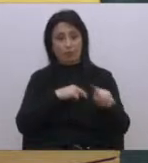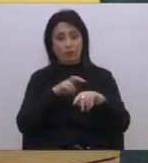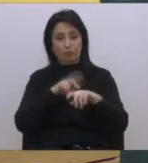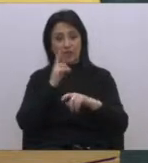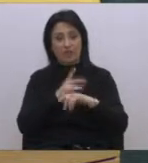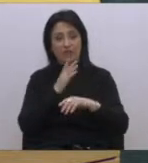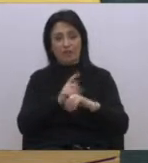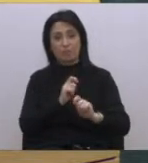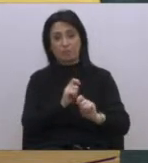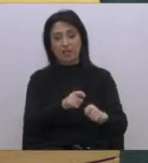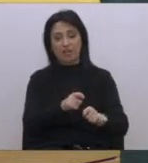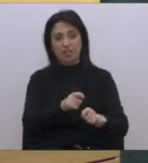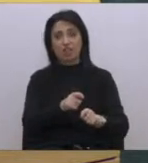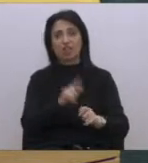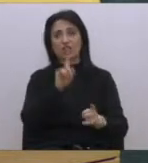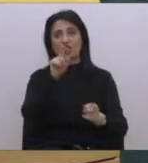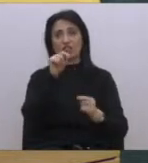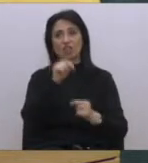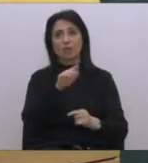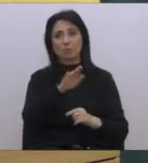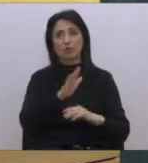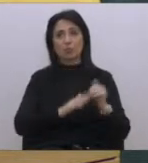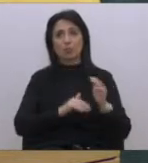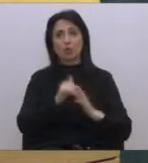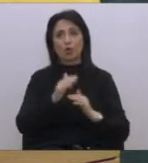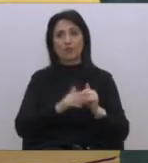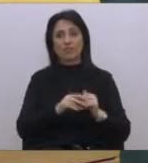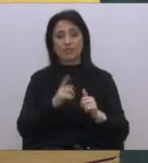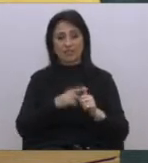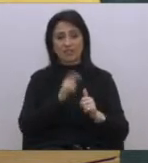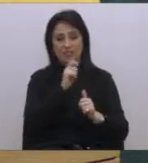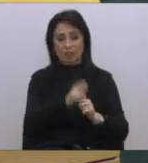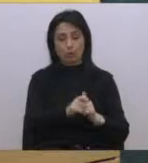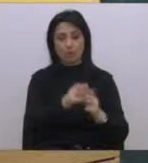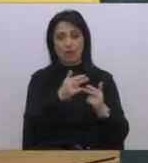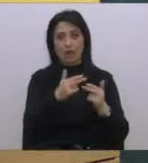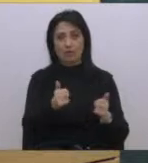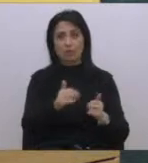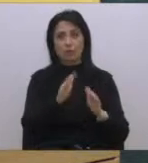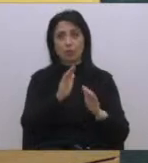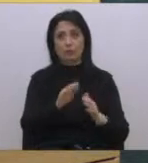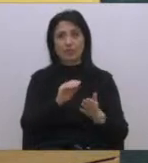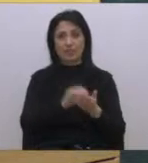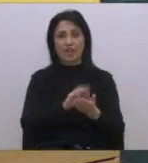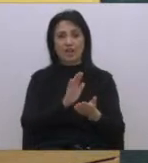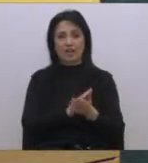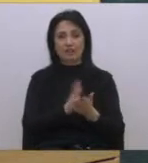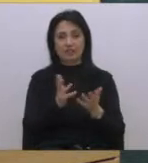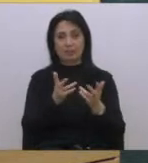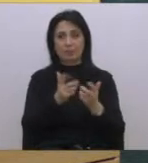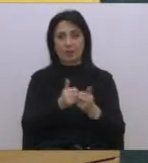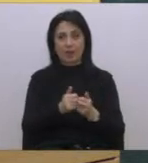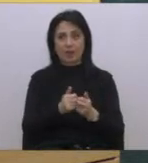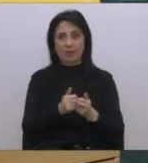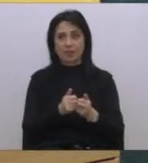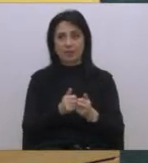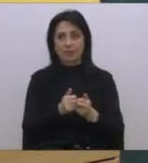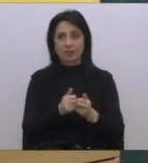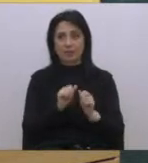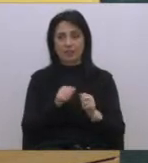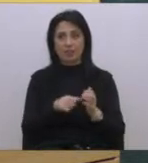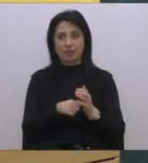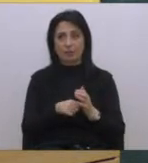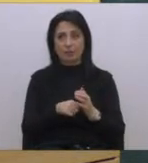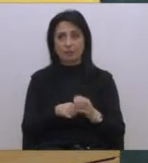ექთნებს მიენიჭოთ შესაბამისი პროფესიული სტატუსი და აღიარება მხოლოდ რეგისტრაციის მექანიზმის